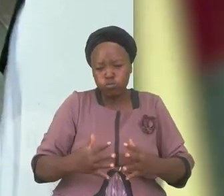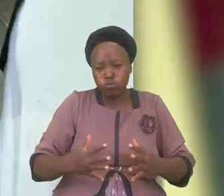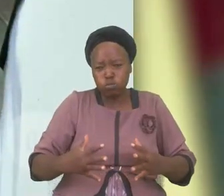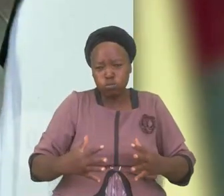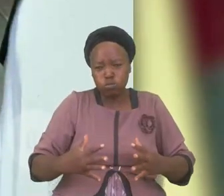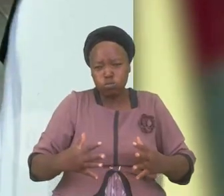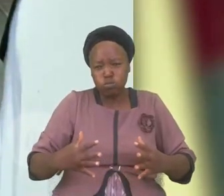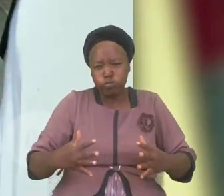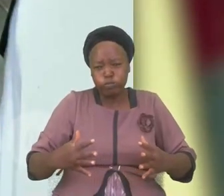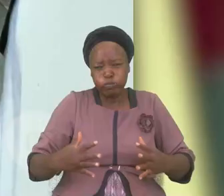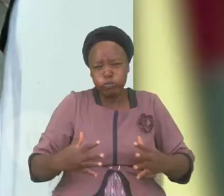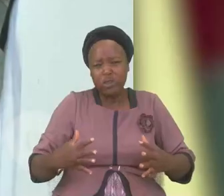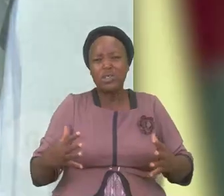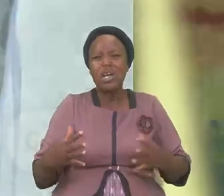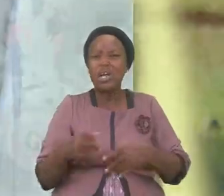gonflé.